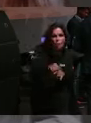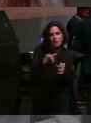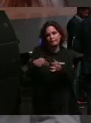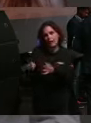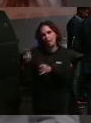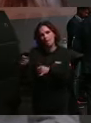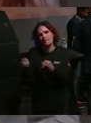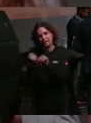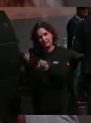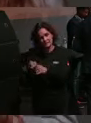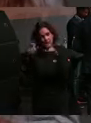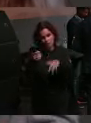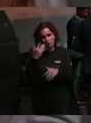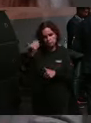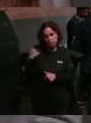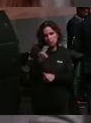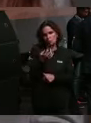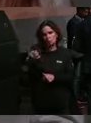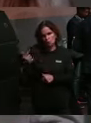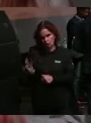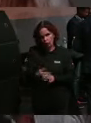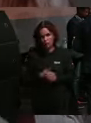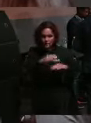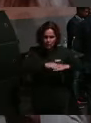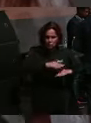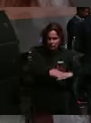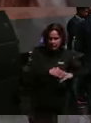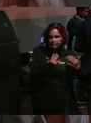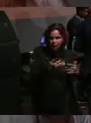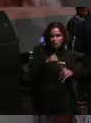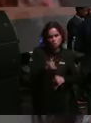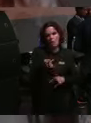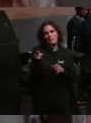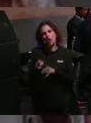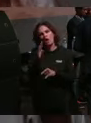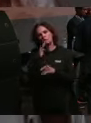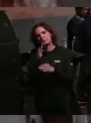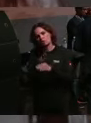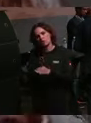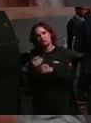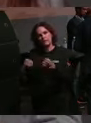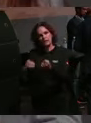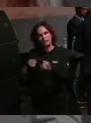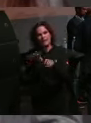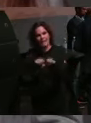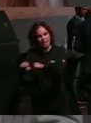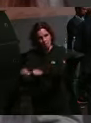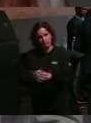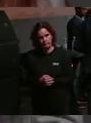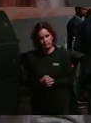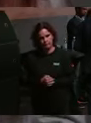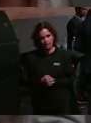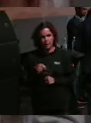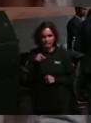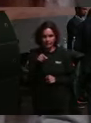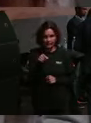jo påbegynt I 2007 med begrunnelse av at man skulle sørge for nok krafttilgang til fremtidig elektrifisering I Barentshavet. Mm. Men også det som var